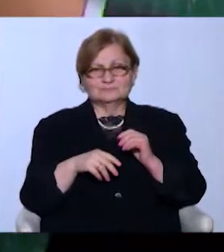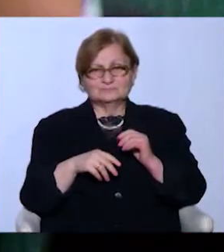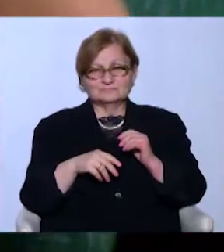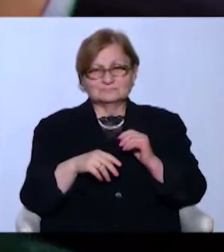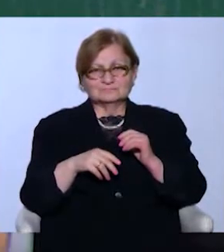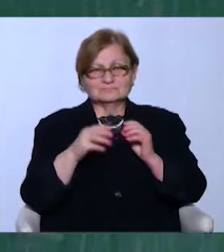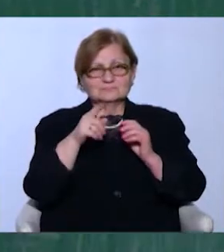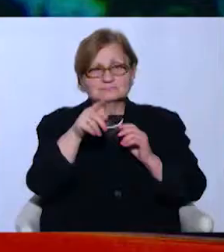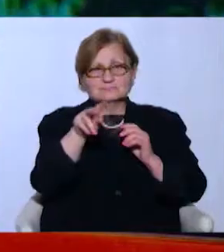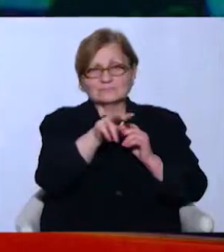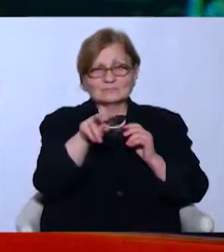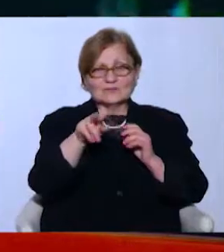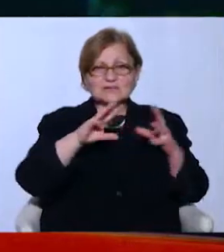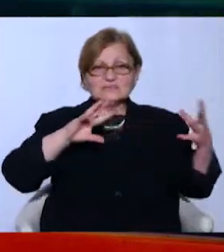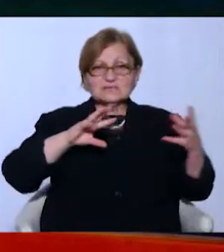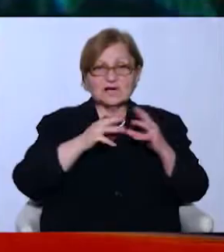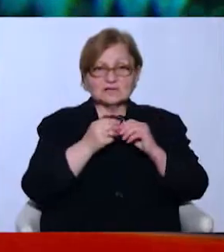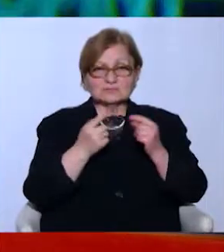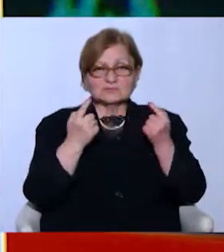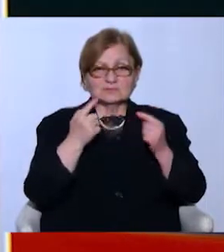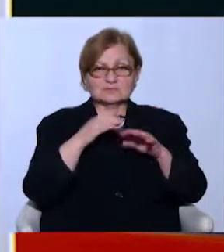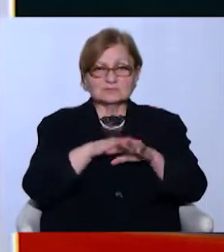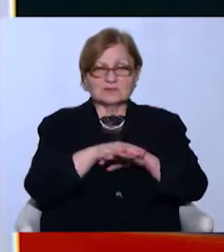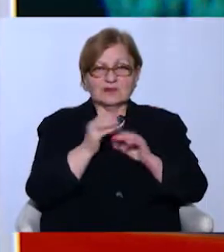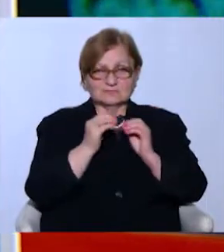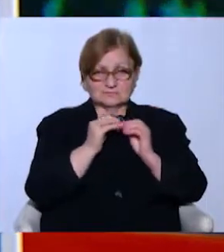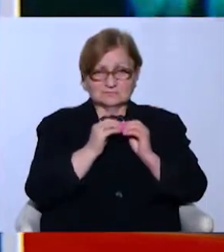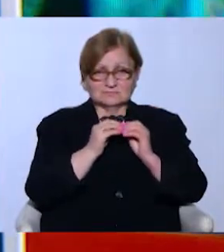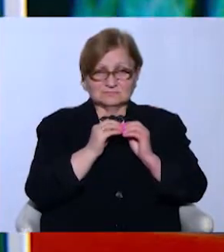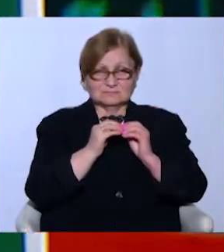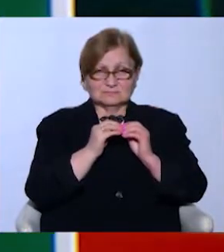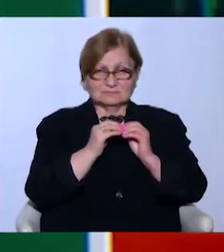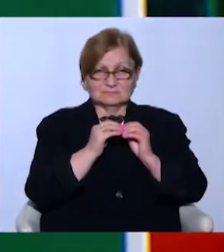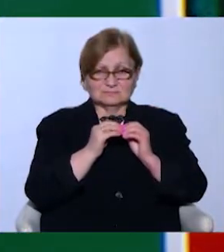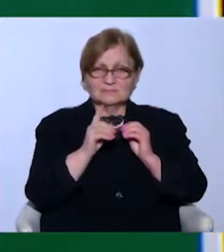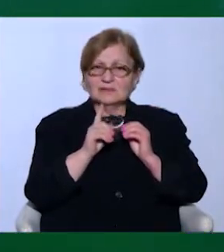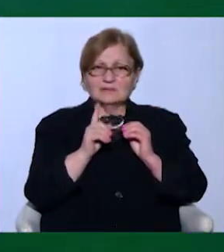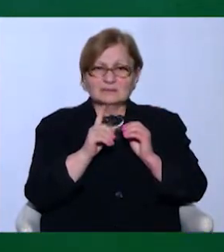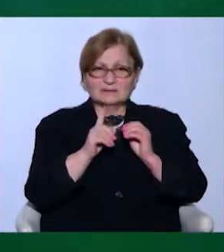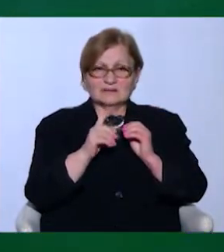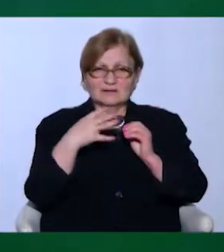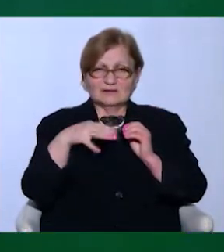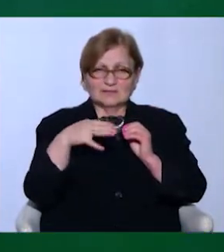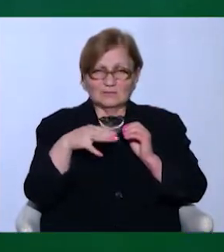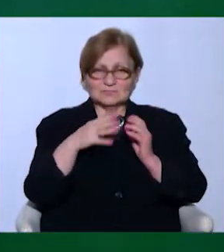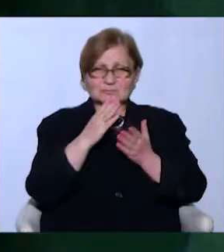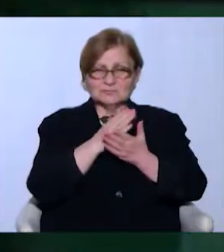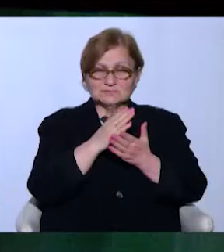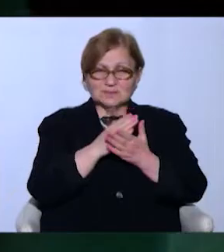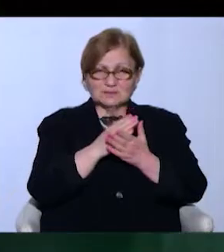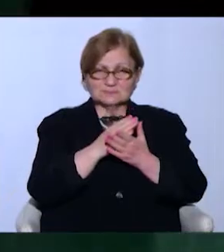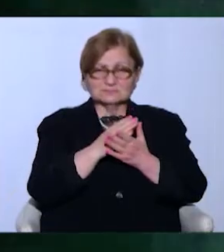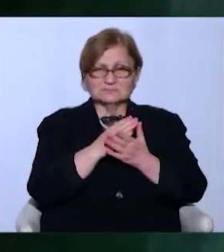მაშ ამ ორი რიცხვის საერთო უდიდესი გამყოფი ყოფილა 10. ანუ რა, 40 არის